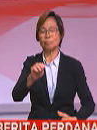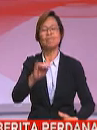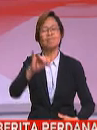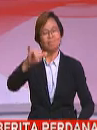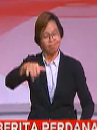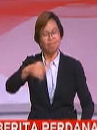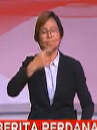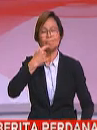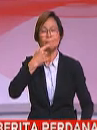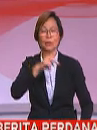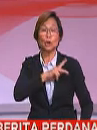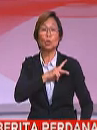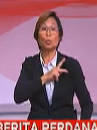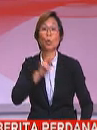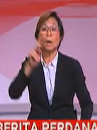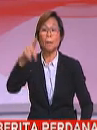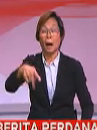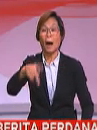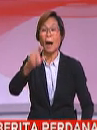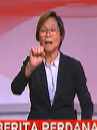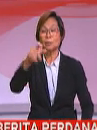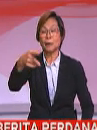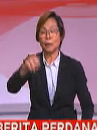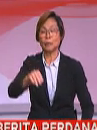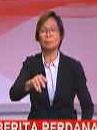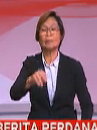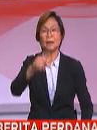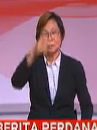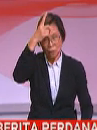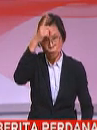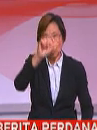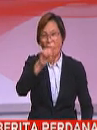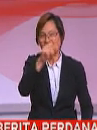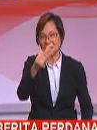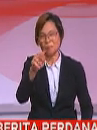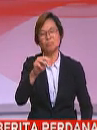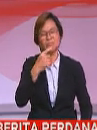pencegahan rasuah Malaysia sprm Datuk Seri Azam